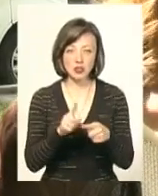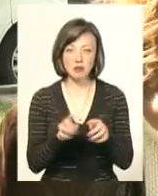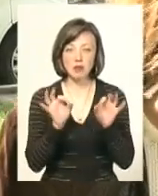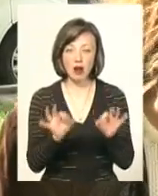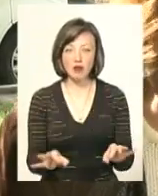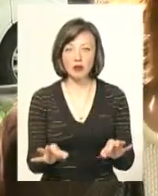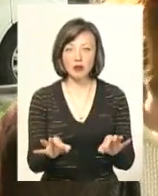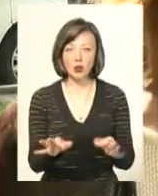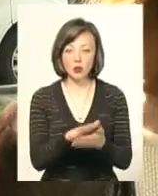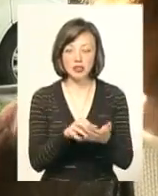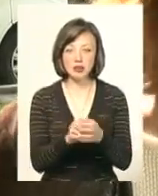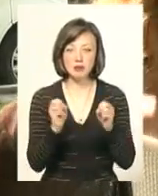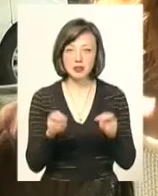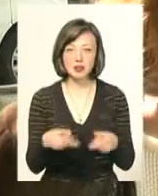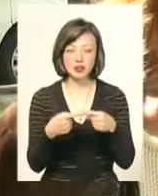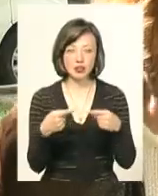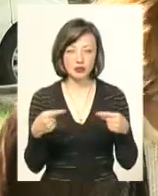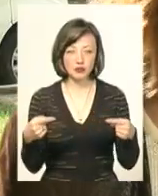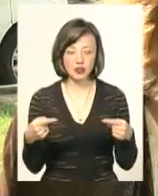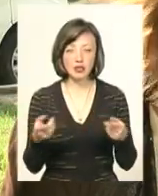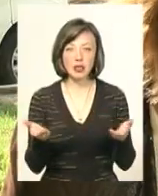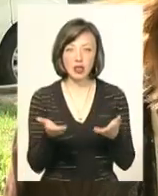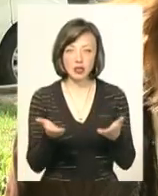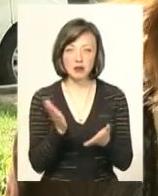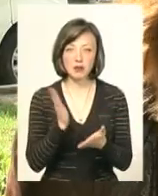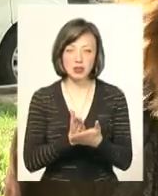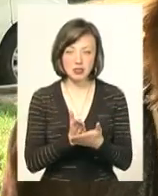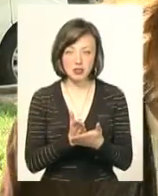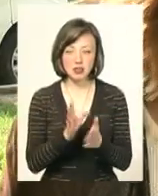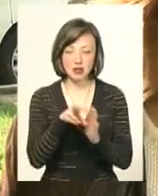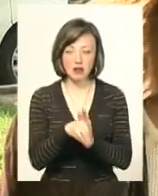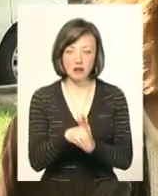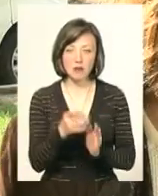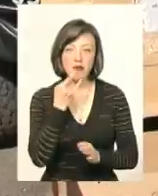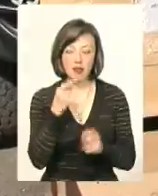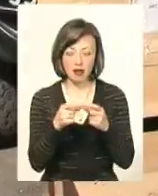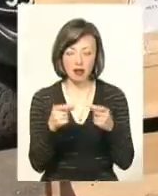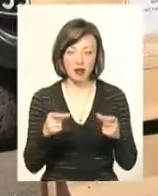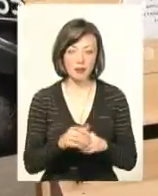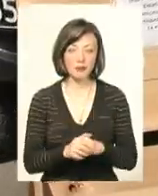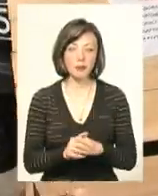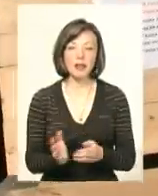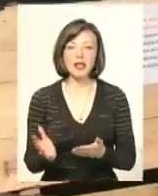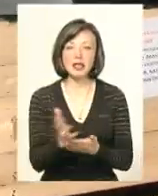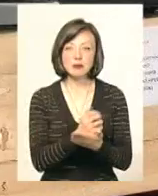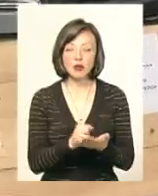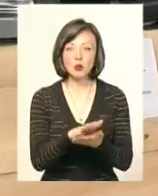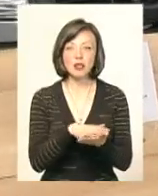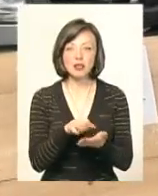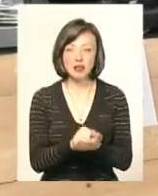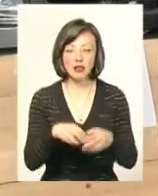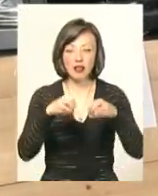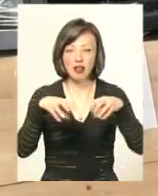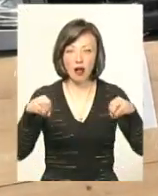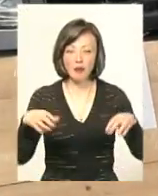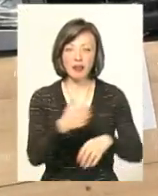правильно утилізують такі небезпечні речовини, які містяться в самих батарейках. На збір та утилізацію відпрацьованих ламп,